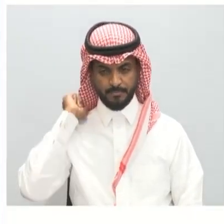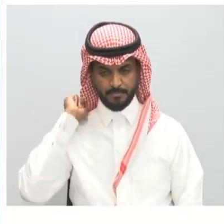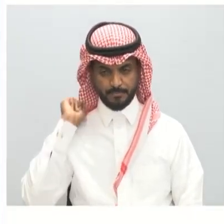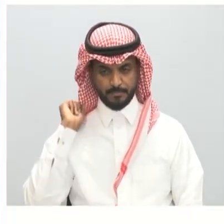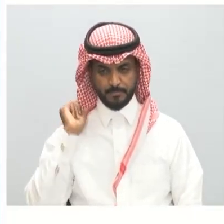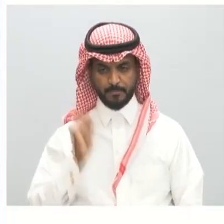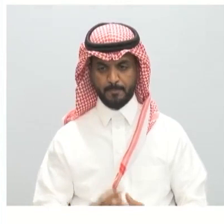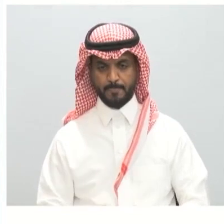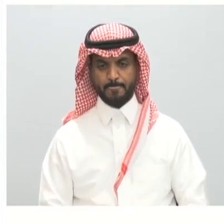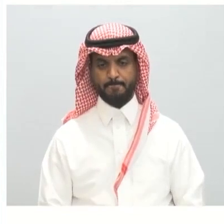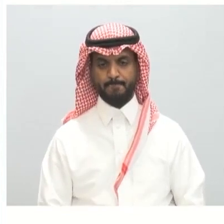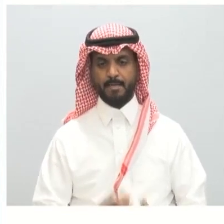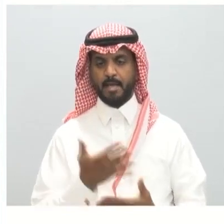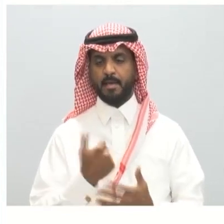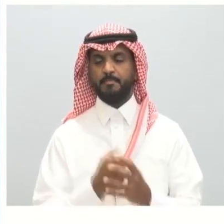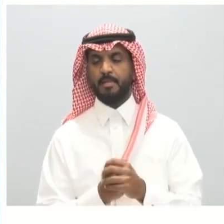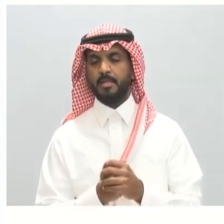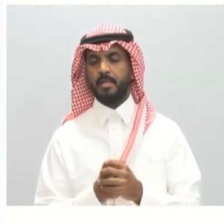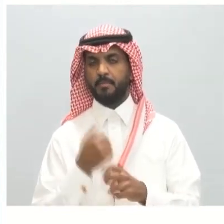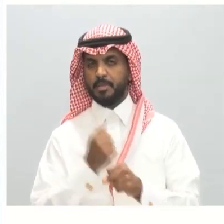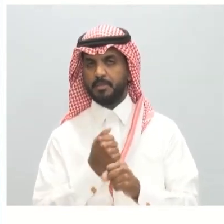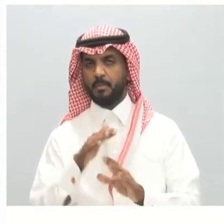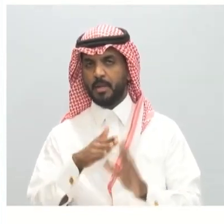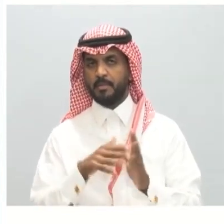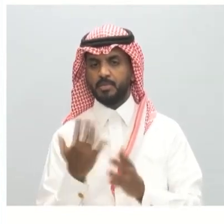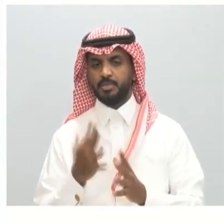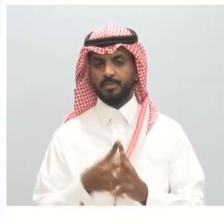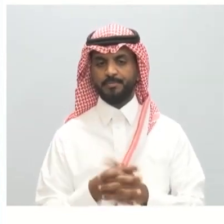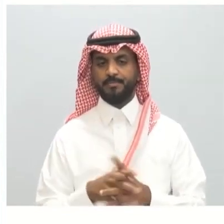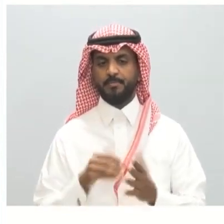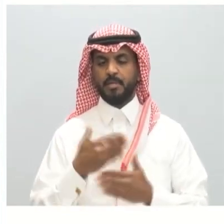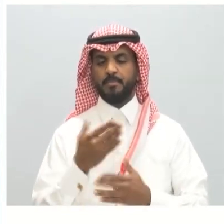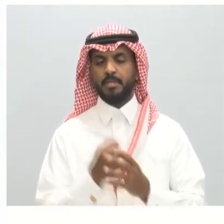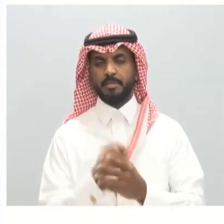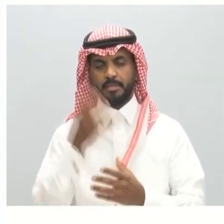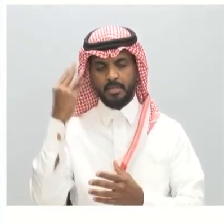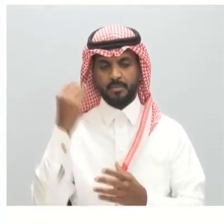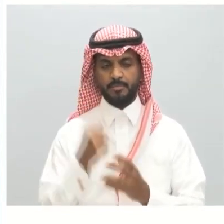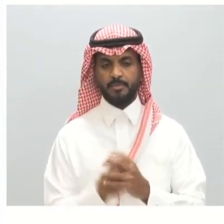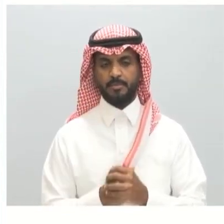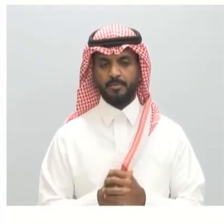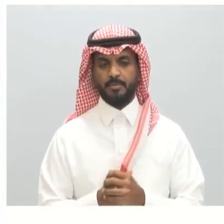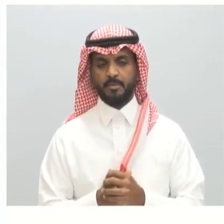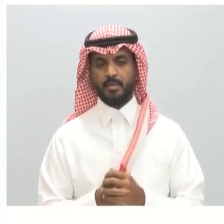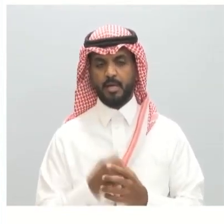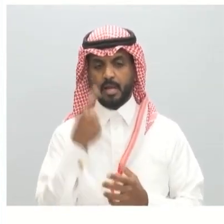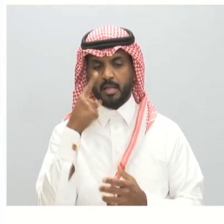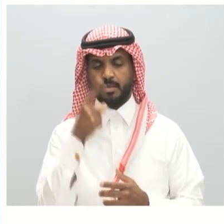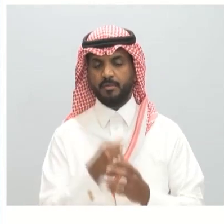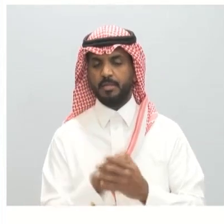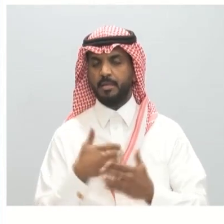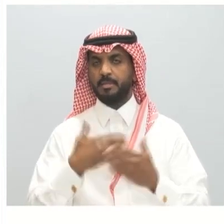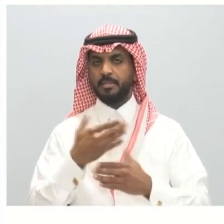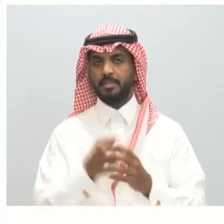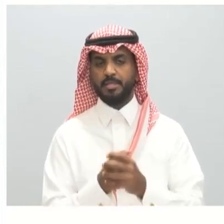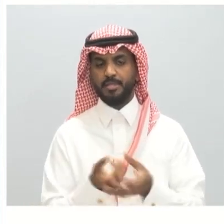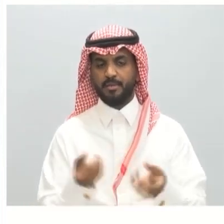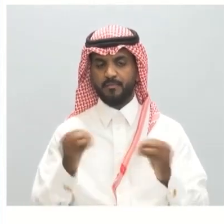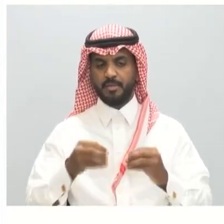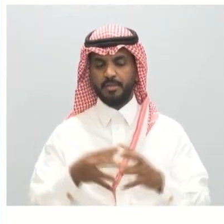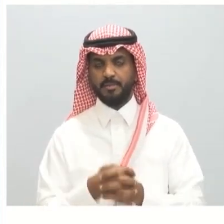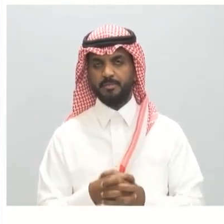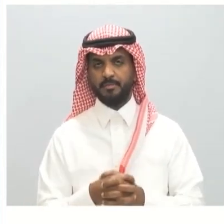فقط قبل انشاء برنامج جديد بالبينات التي تعلمتها القينا نظره على لبنتين